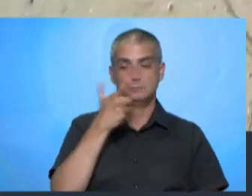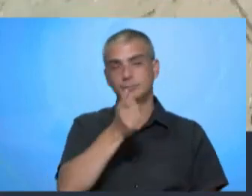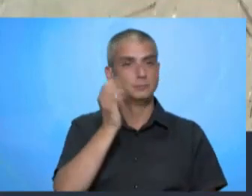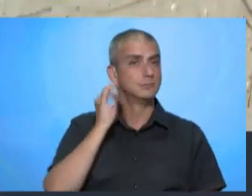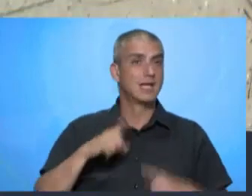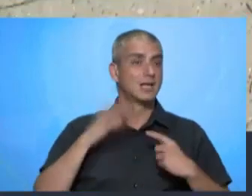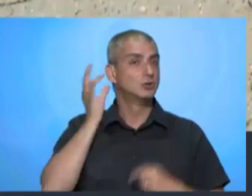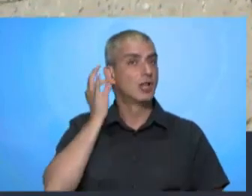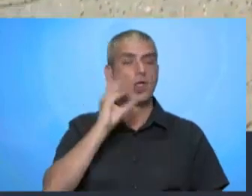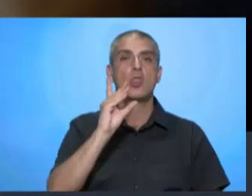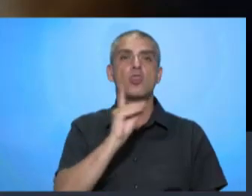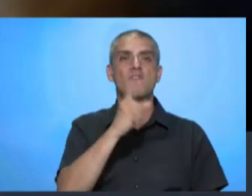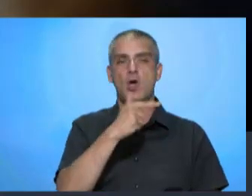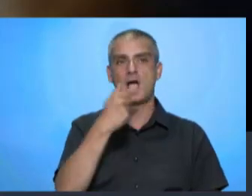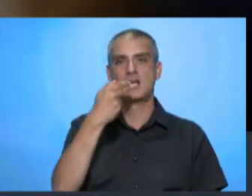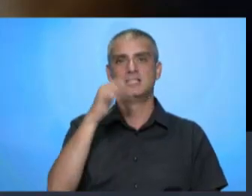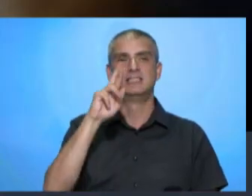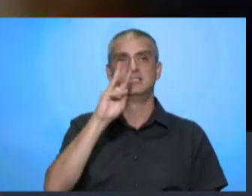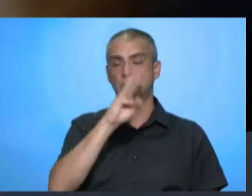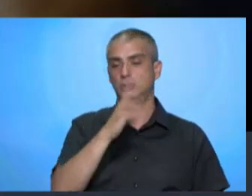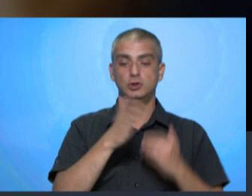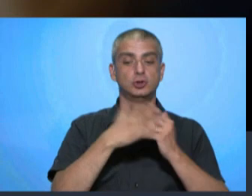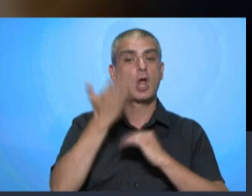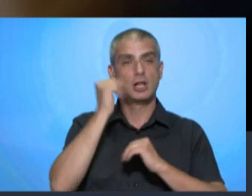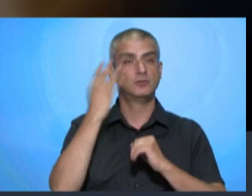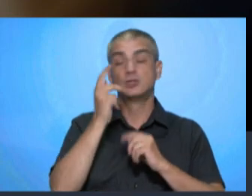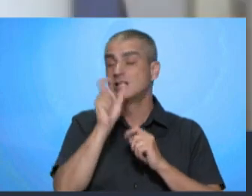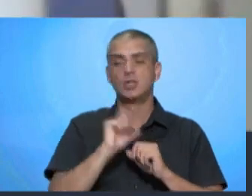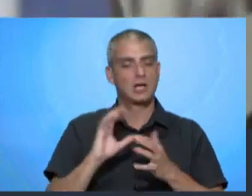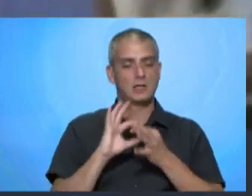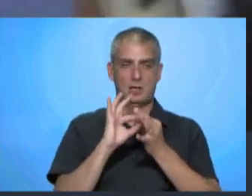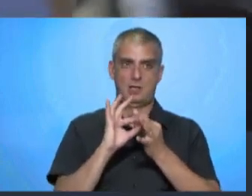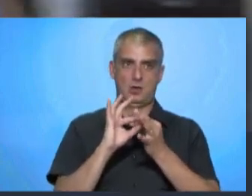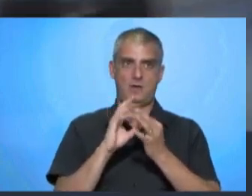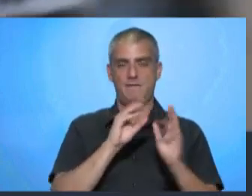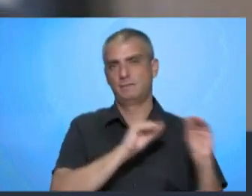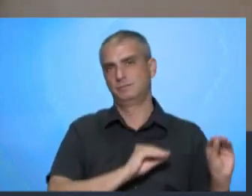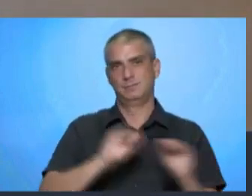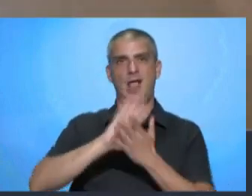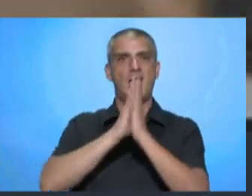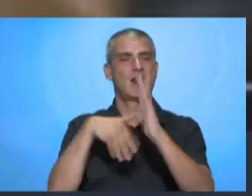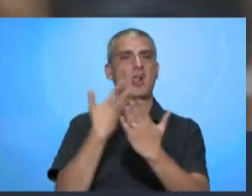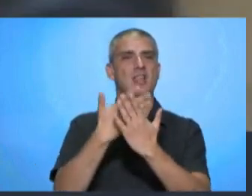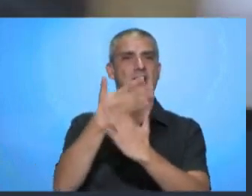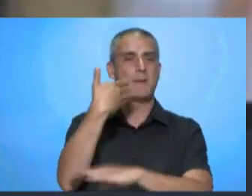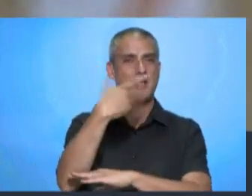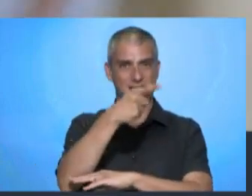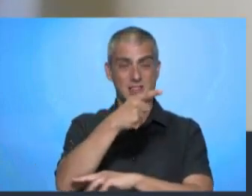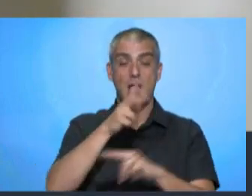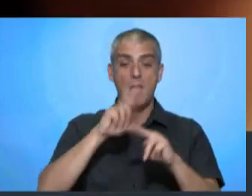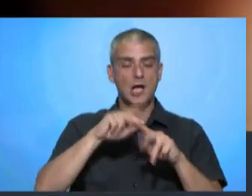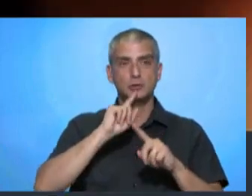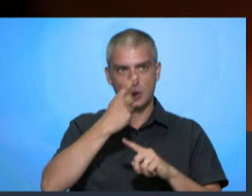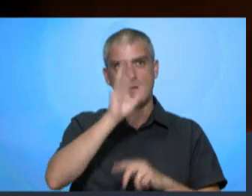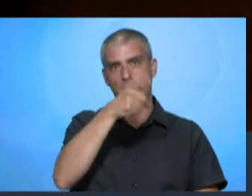בחייה של דבור העירש, אשתו לשעבר של האיש שהיה הכי קרוב אליו וחצה את הקווים. שנה לאחר מכן חוסל